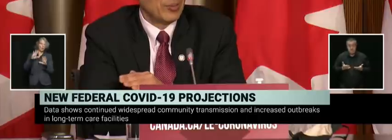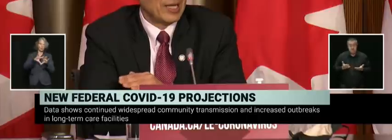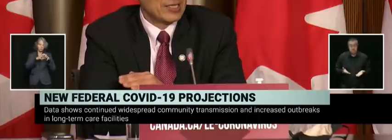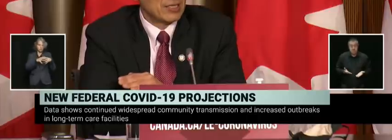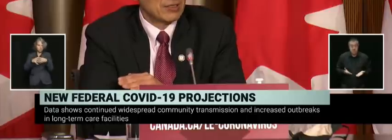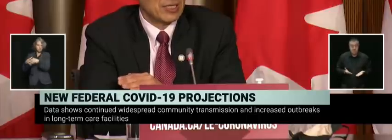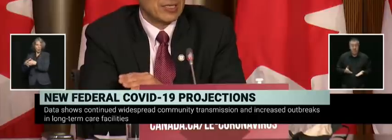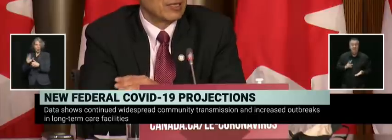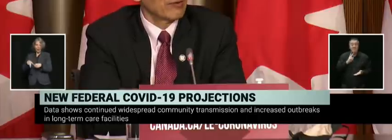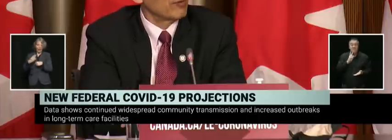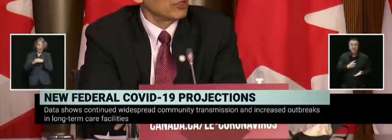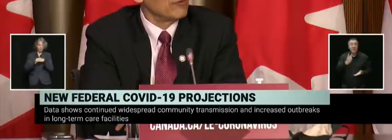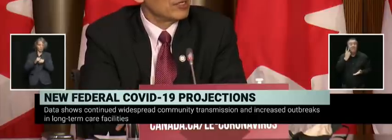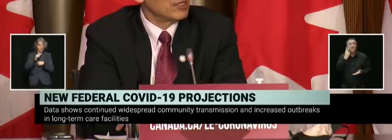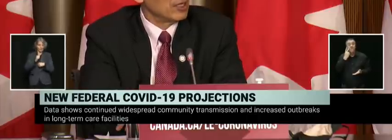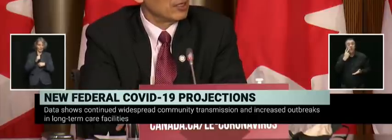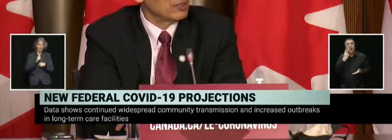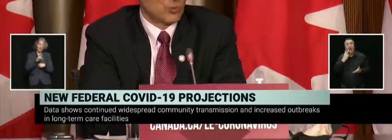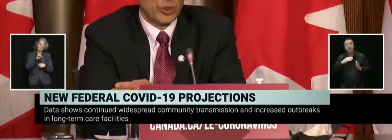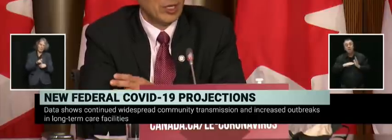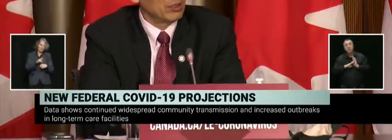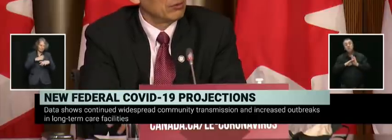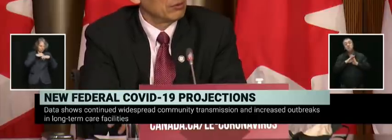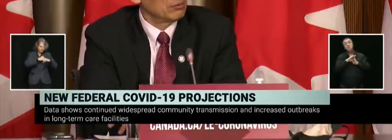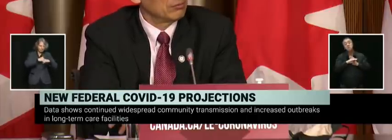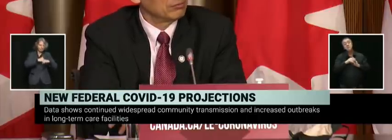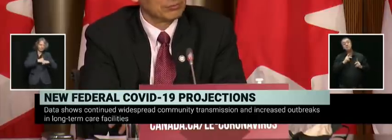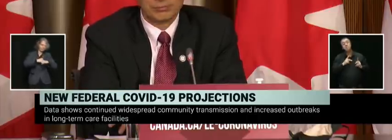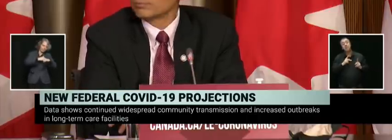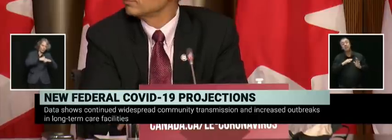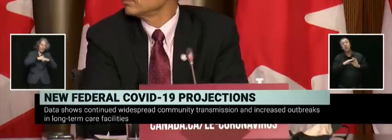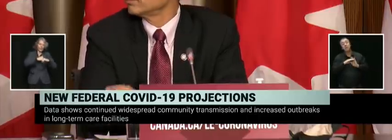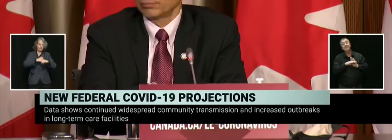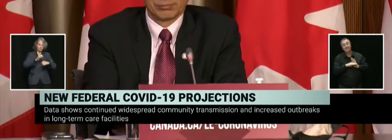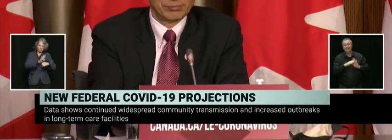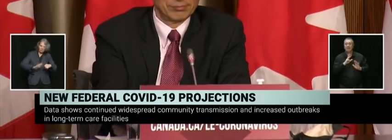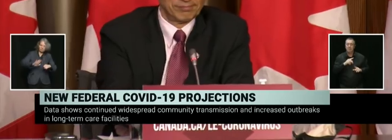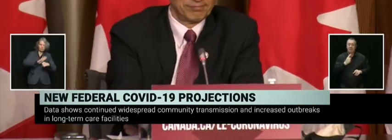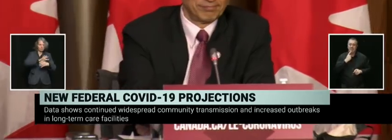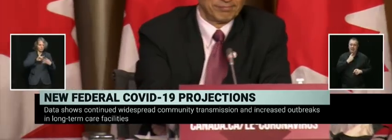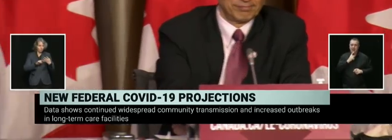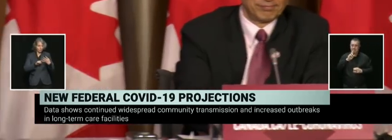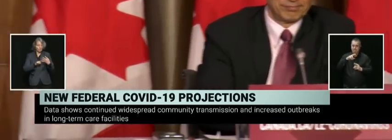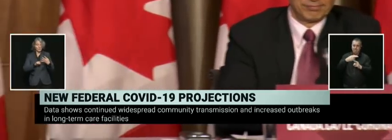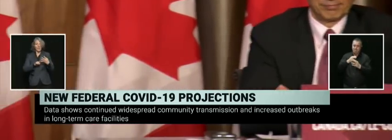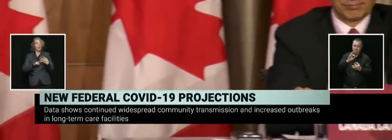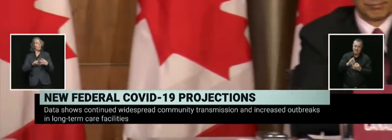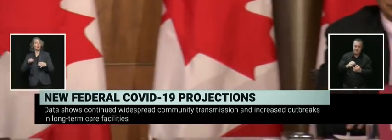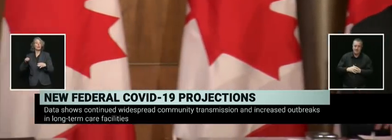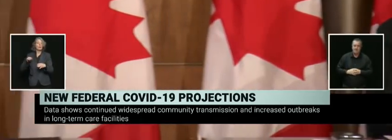de la population. C'est vraiment difficile à ce point-là. J'aimerais ajouter quelque chose. Pour